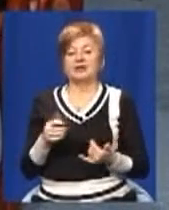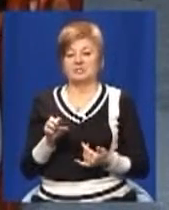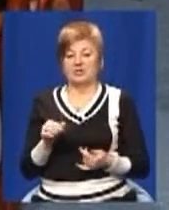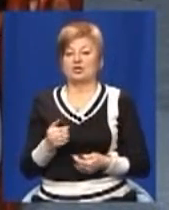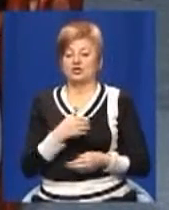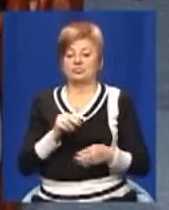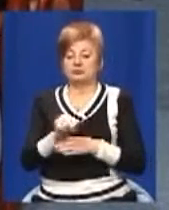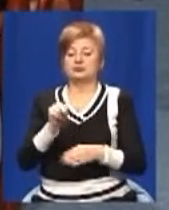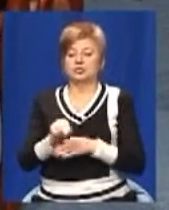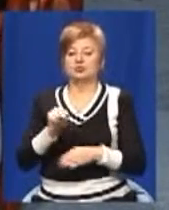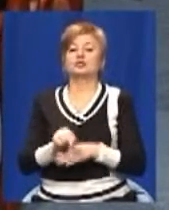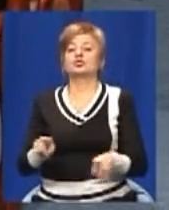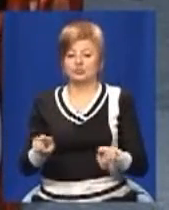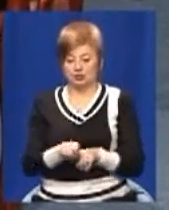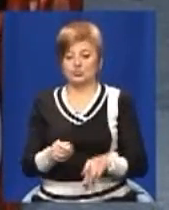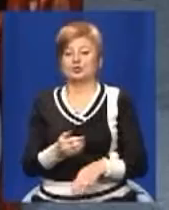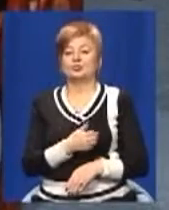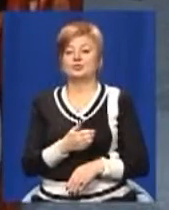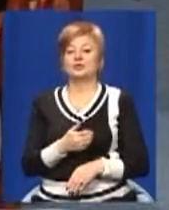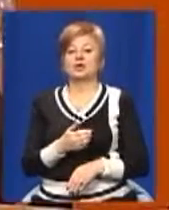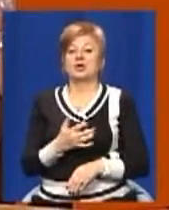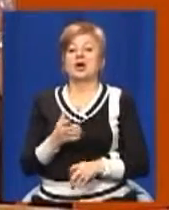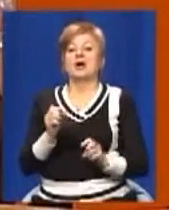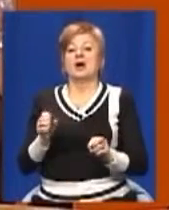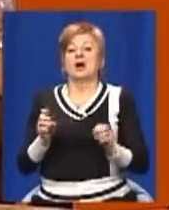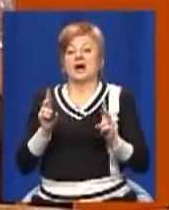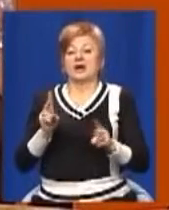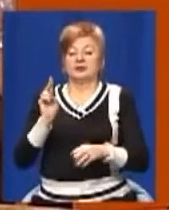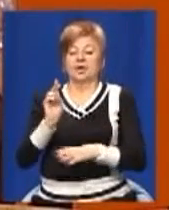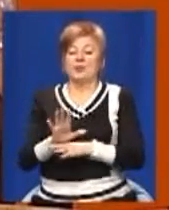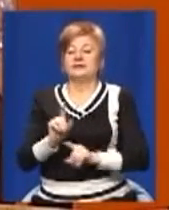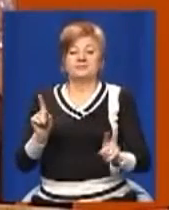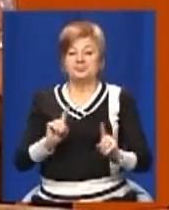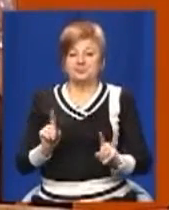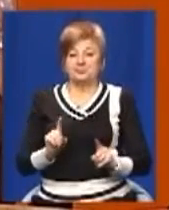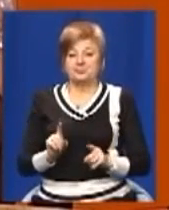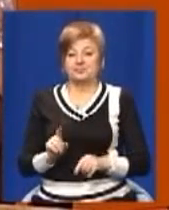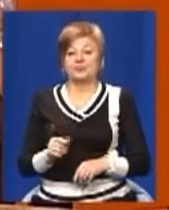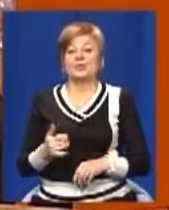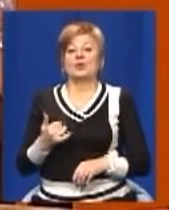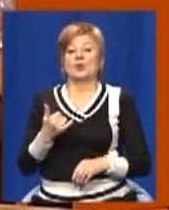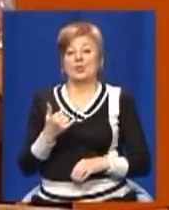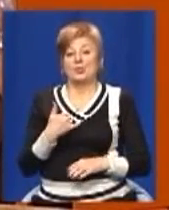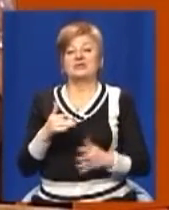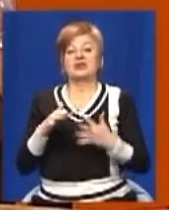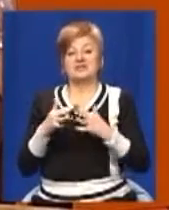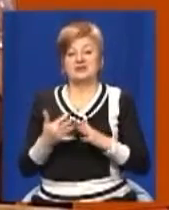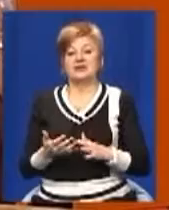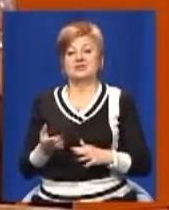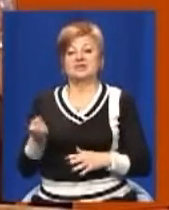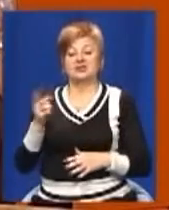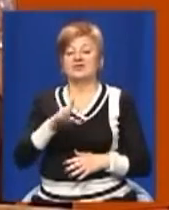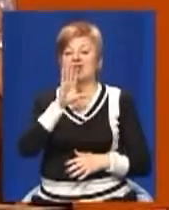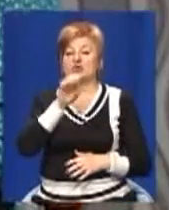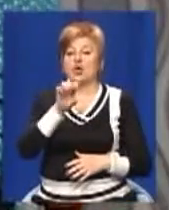І дресирувати його теж? Так. А як би ти, до речі, його? Яким би командам навчив? У мене в селі дві